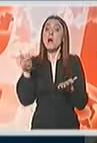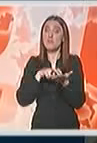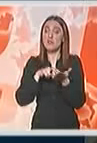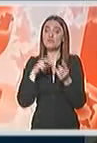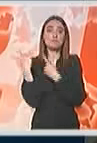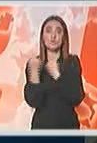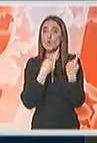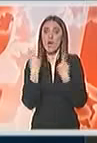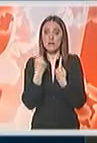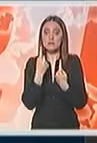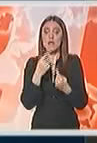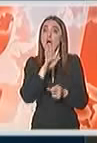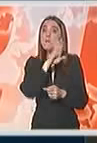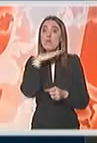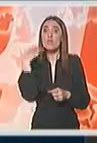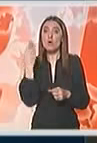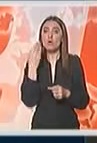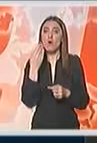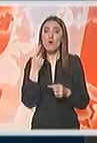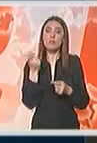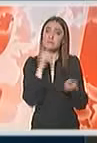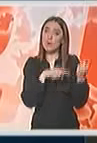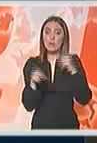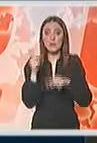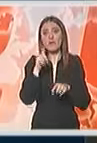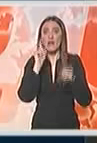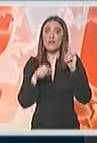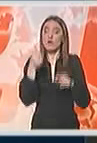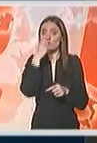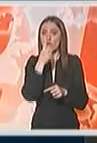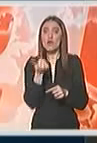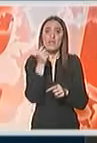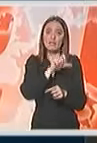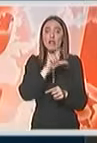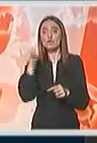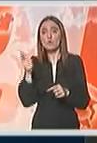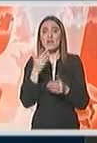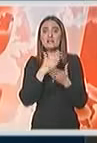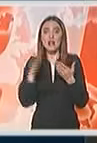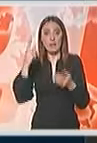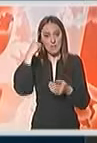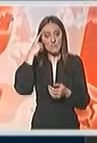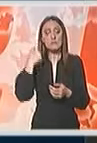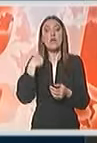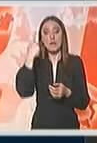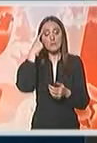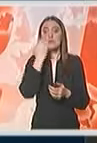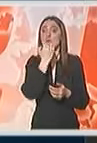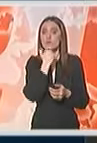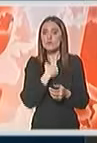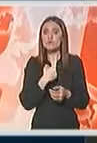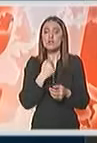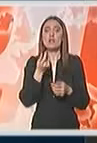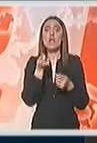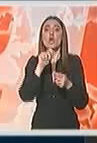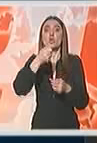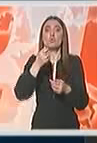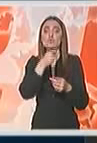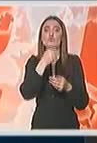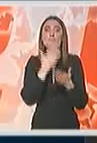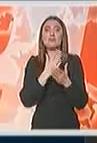situacija je mnogo složnija nego što jedna i druga strana misle i mislim da u suštini tu će da budu